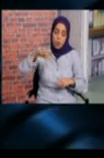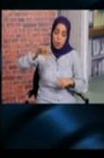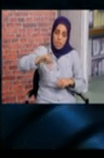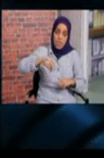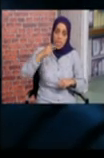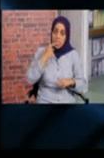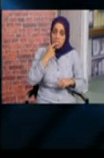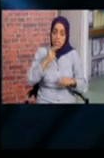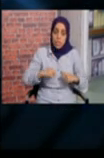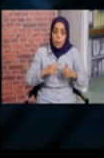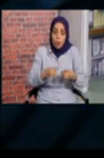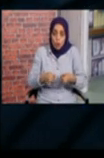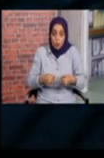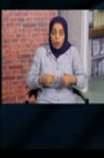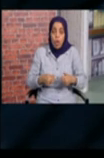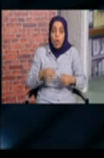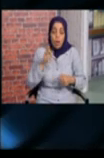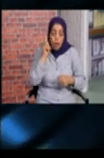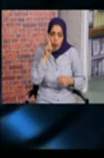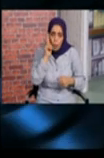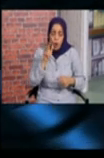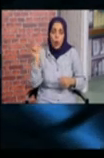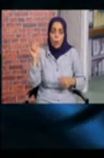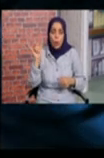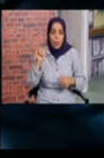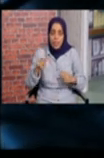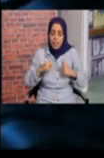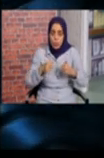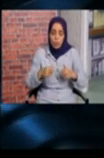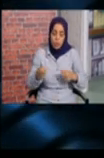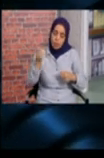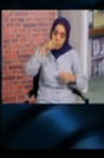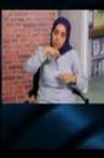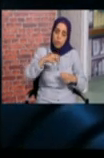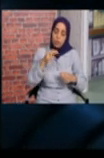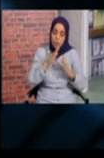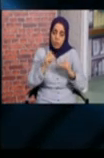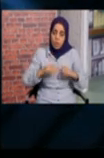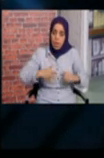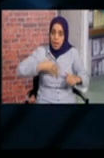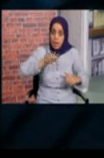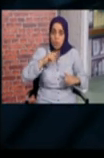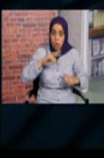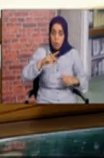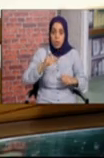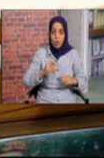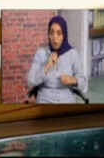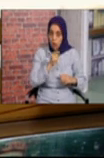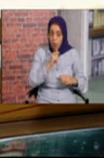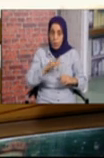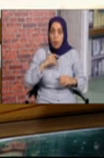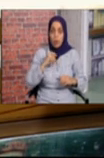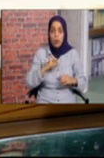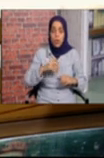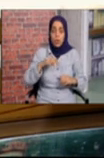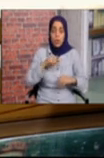فده بيعتبر يعني مؤشر كويس جدا لوضعنا والوضع الاقتصادي المصري. طيب عايز انتقل لخبر اخر، انه